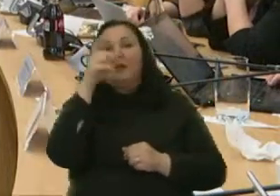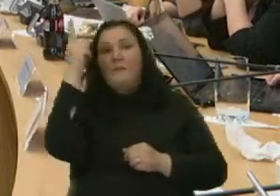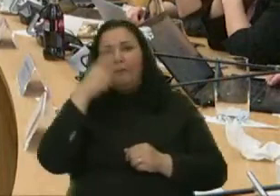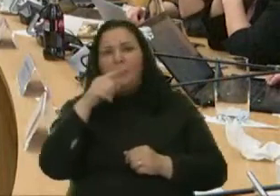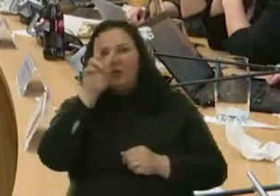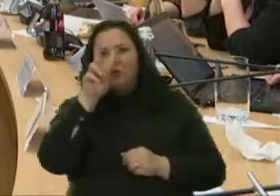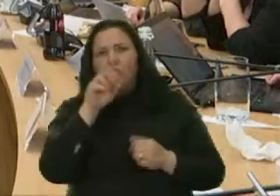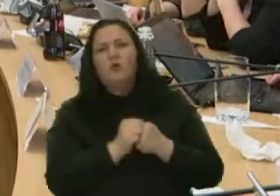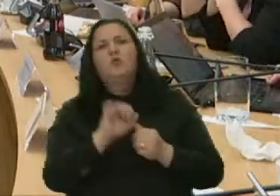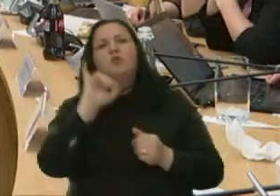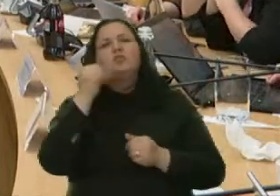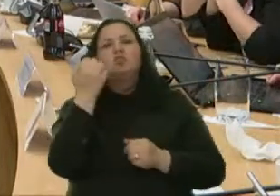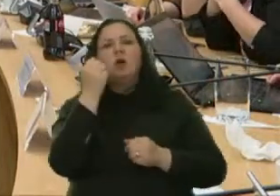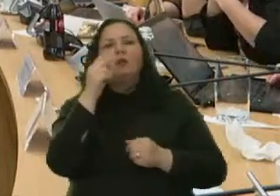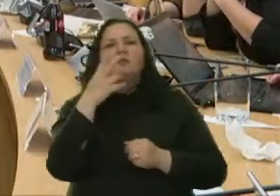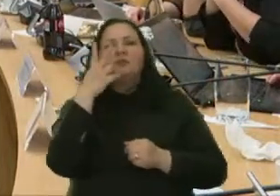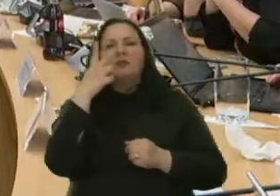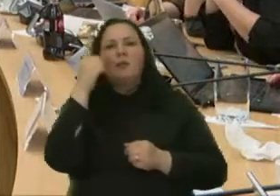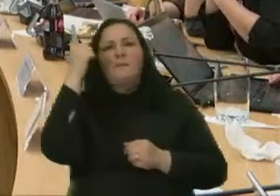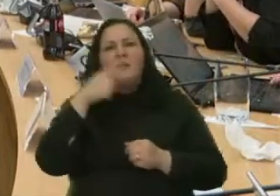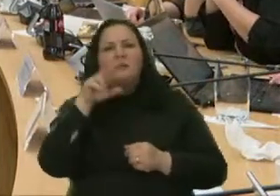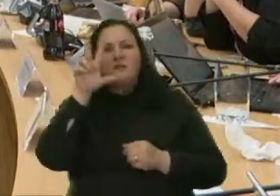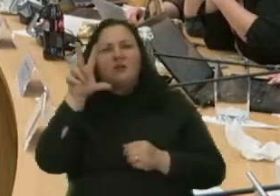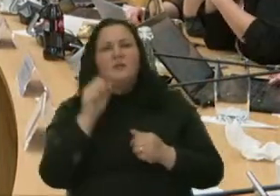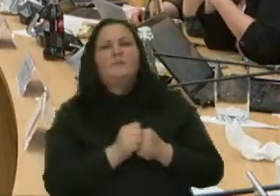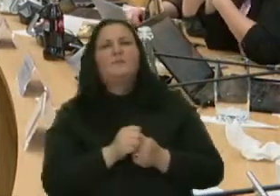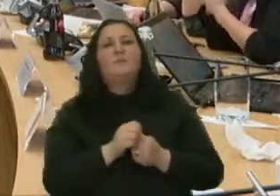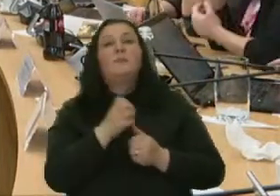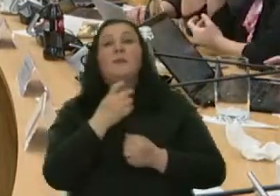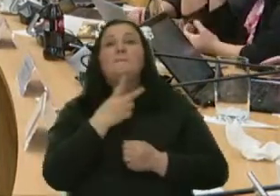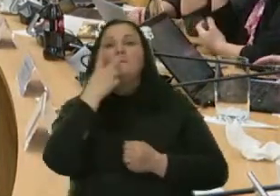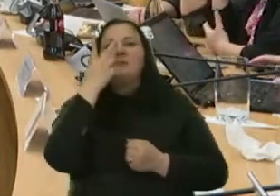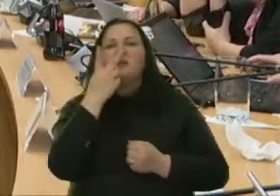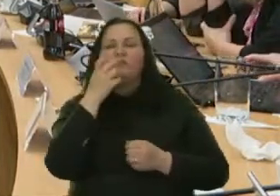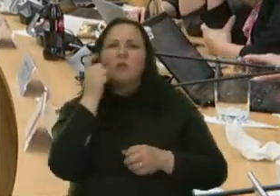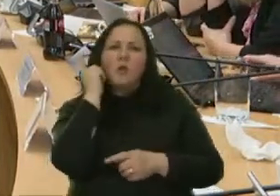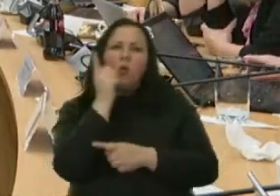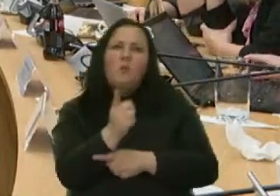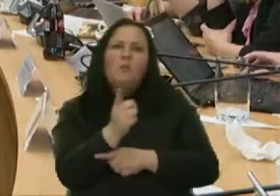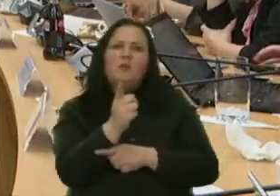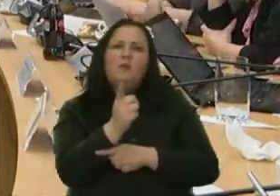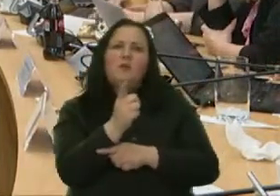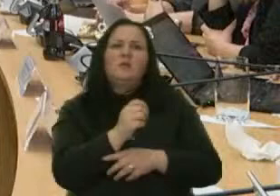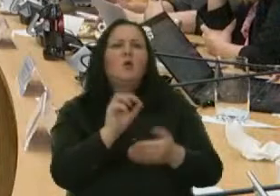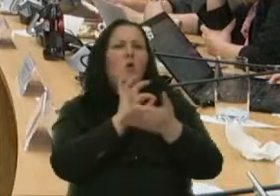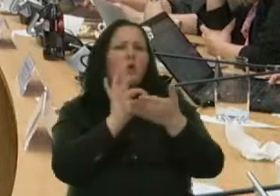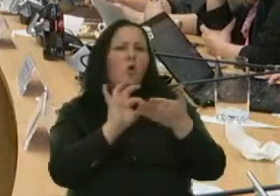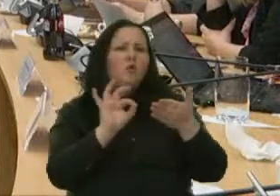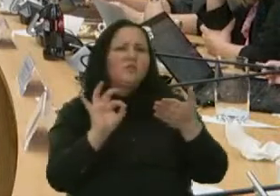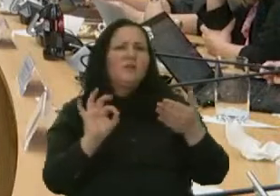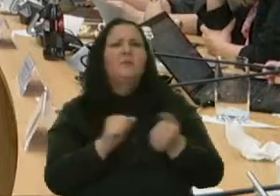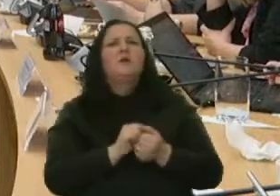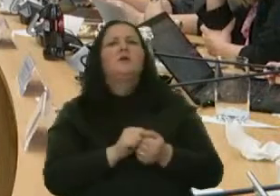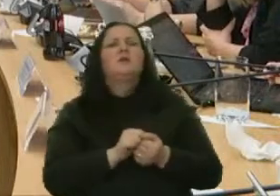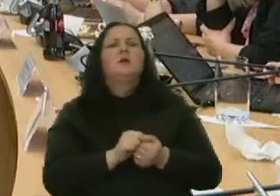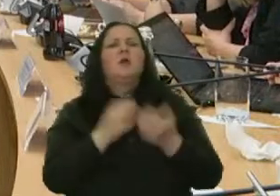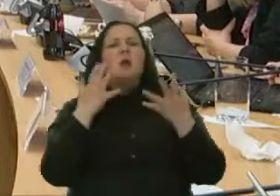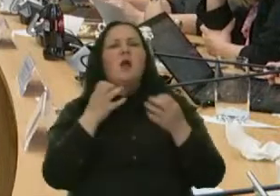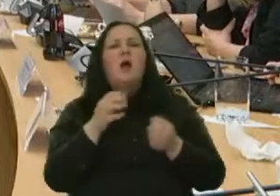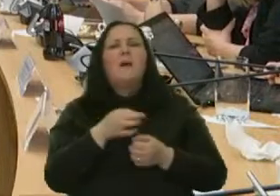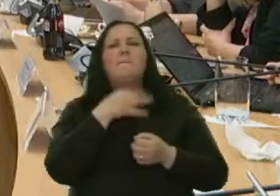și articolul 3/3 privind obligația consemnării în scris a